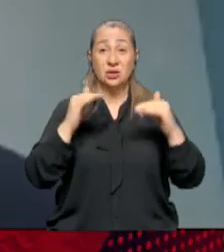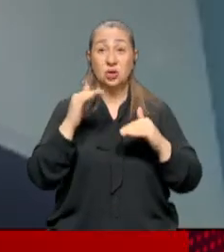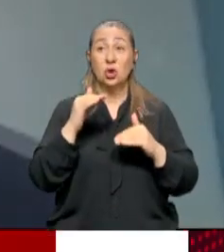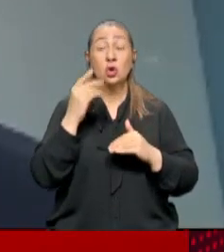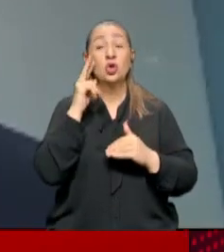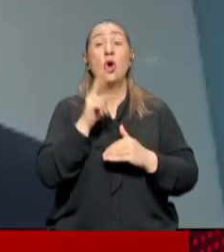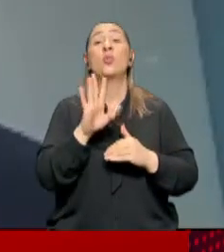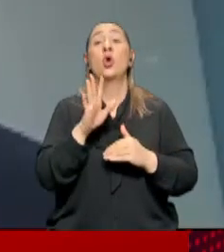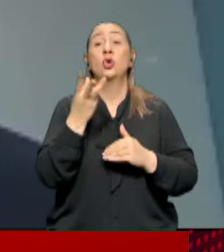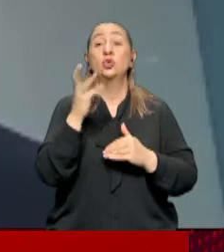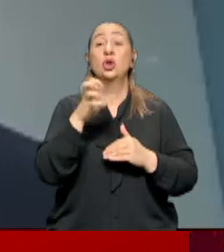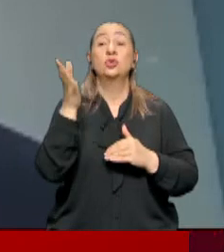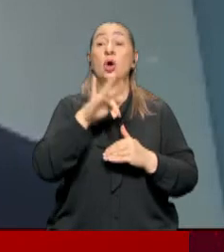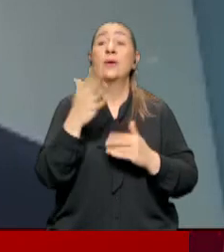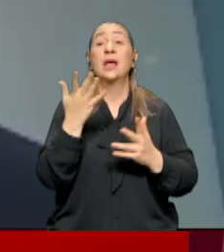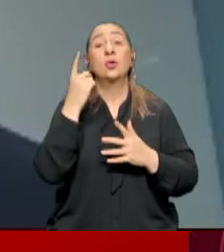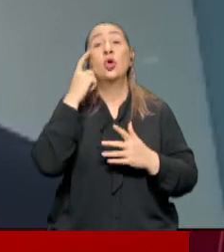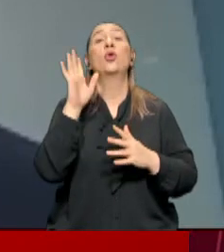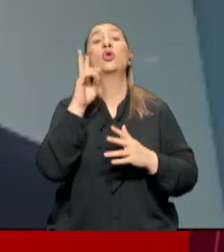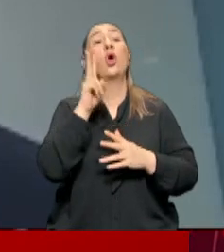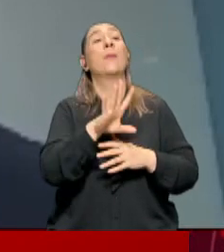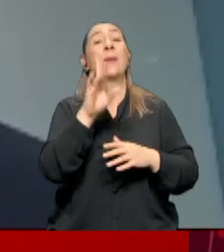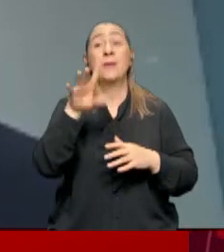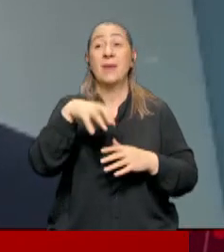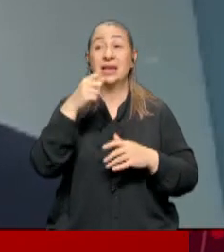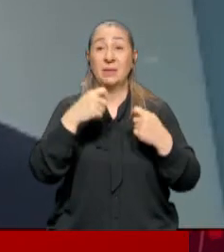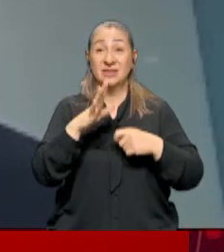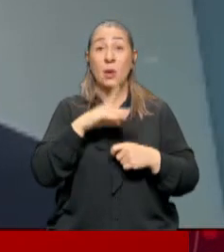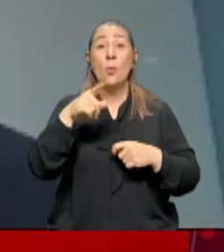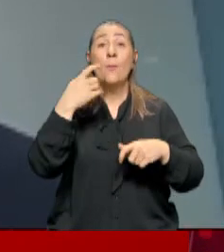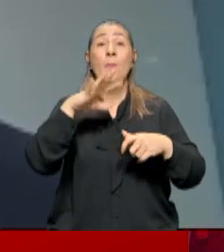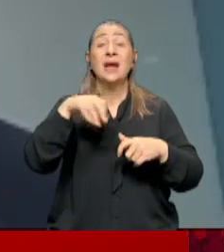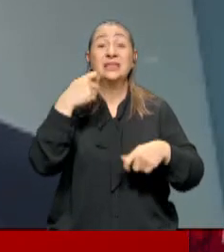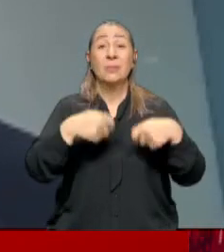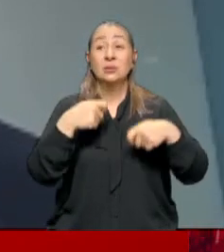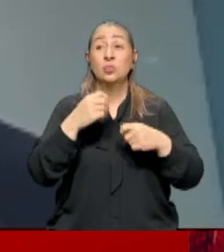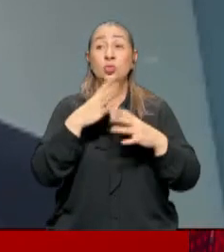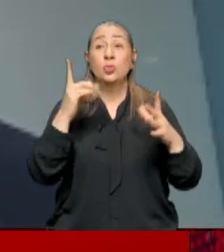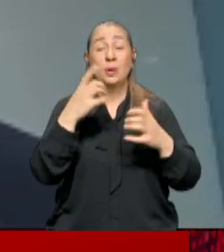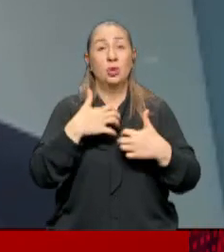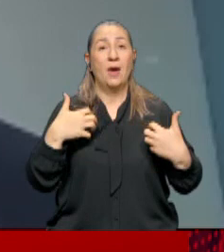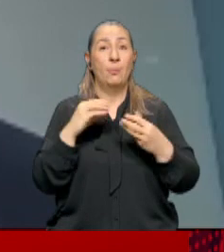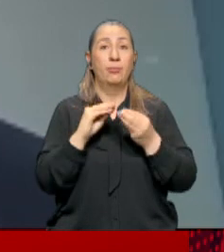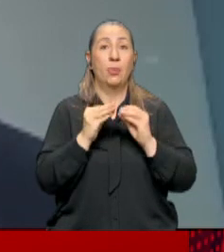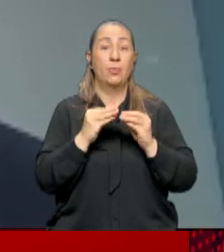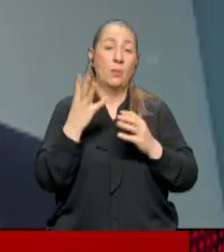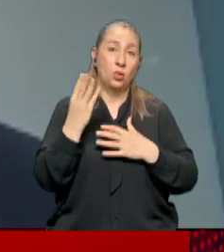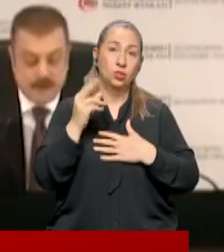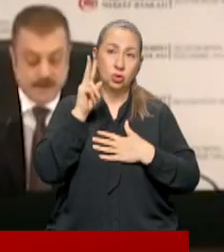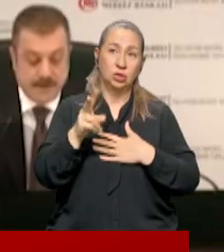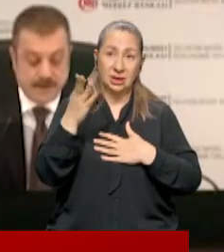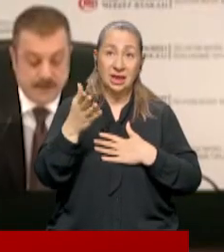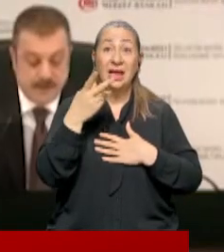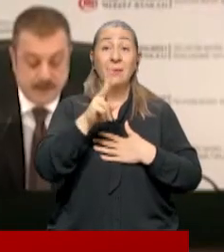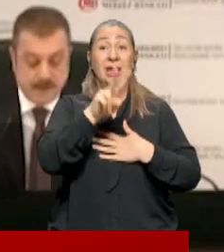ön göremiyor 3 yaş sonrasında bir ön göremeyen bir Merkez Bankası'na Bu da Merkez Bankası'nın büyük bir Güven bunalımda olduğunu